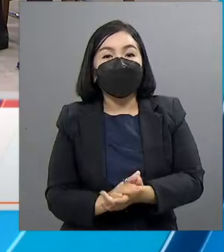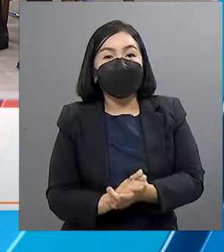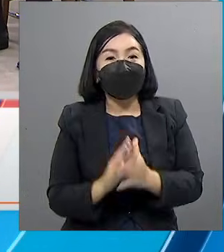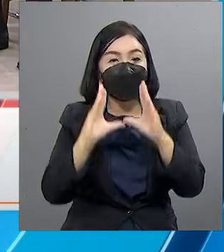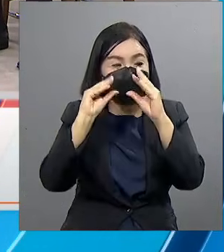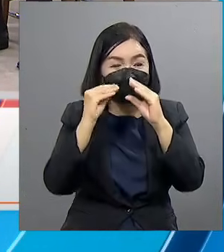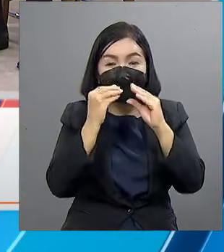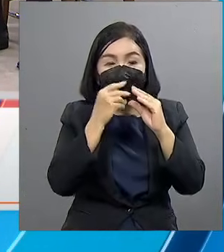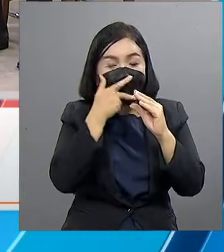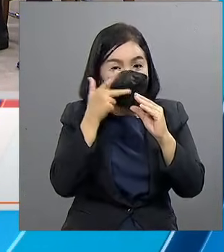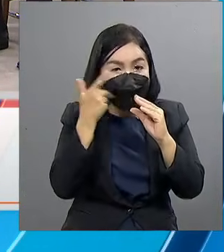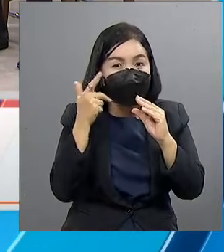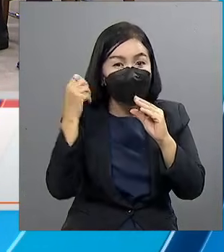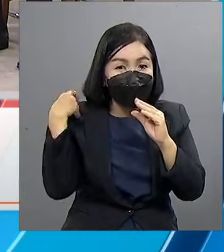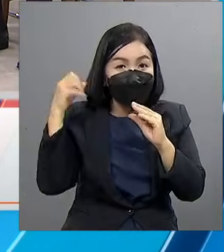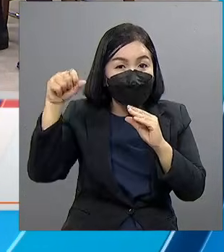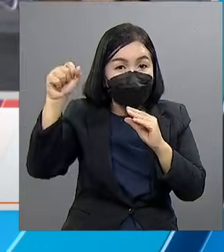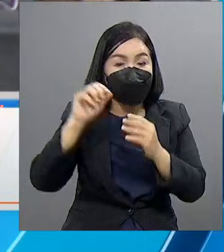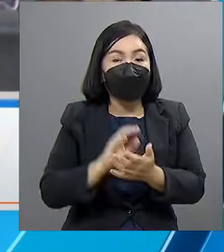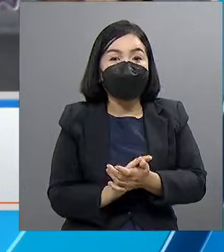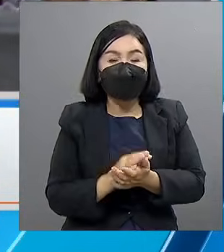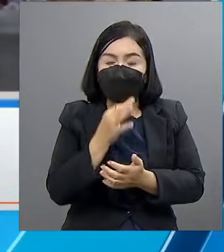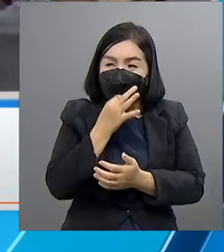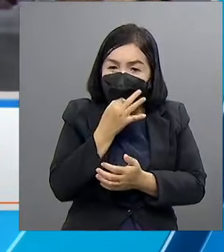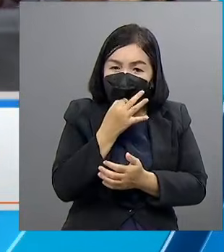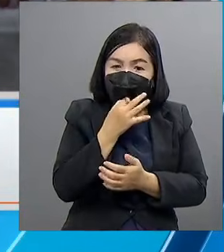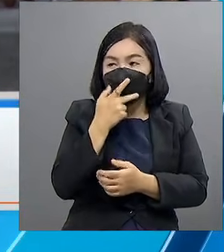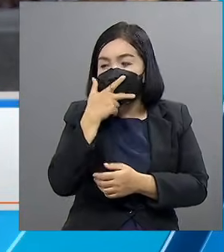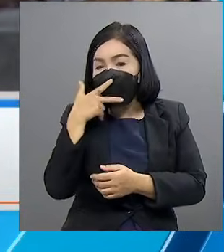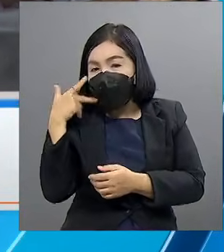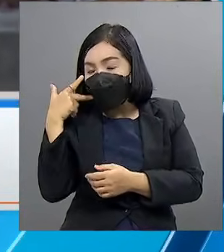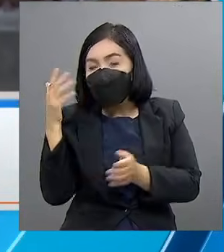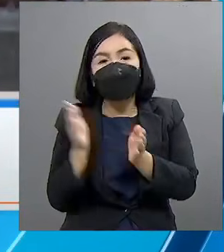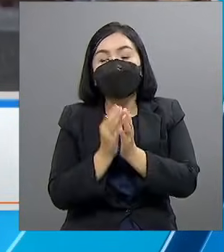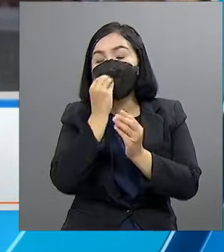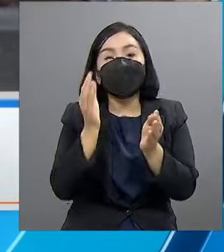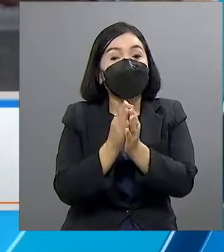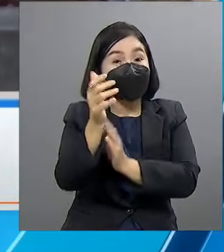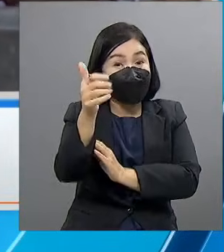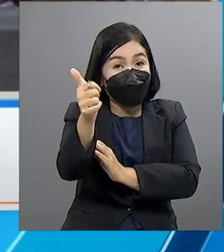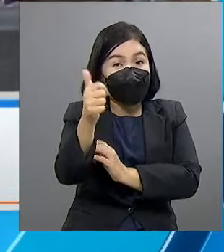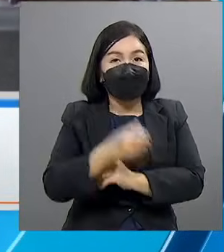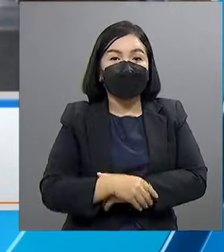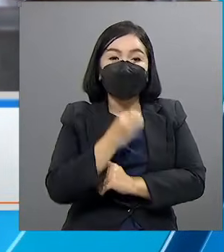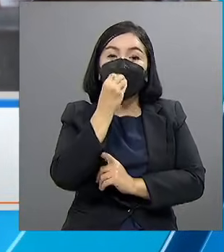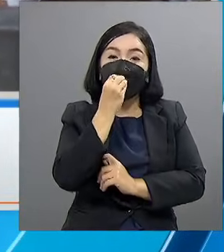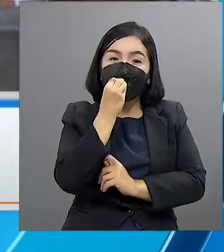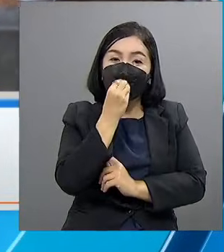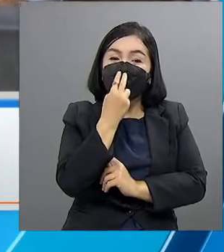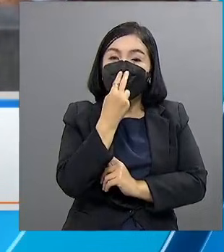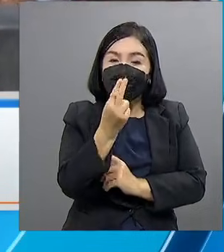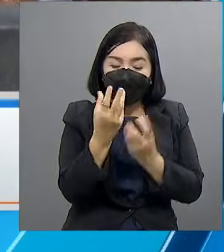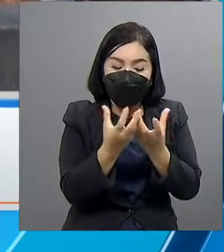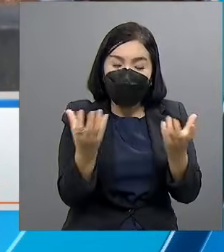เห็นชื่ออยู่ ต้องกินของเค็มแล้วก็ต้องตบท้ายด้วยของหวาน กินไปด้วยกันนั่นแหละ ก่อนอื่นไปที่ของคาวก่อนค่ะอยากให้เล่าให้ฟังนะคะถึงบะจ่